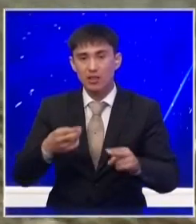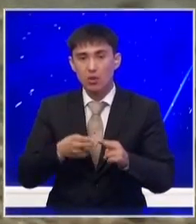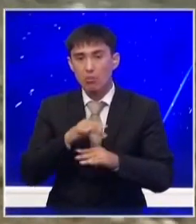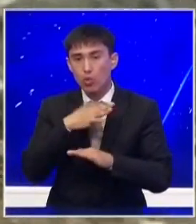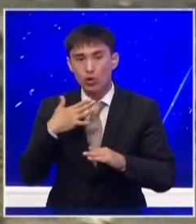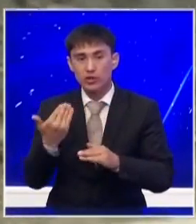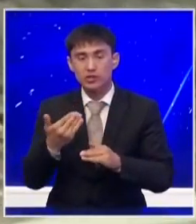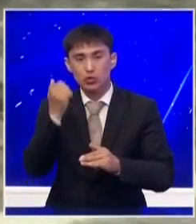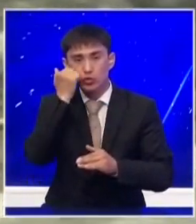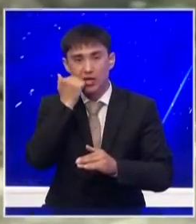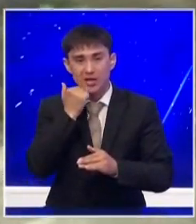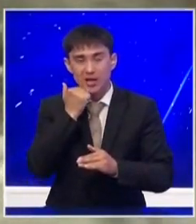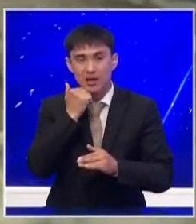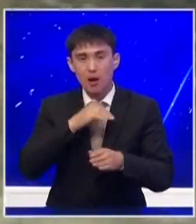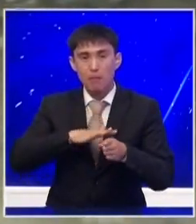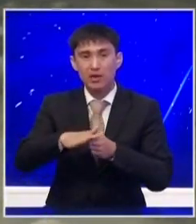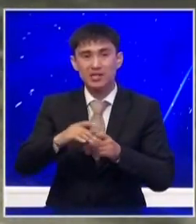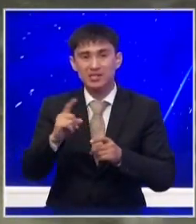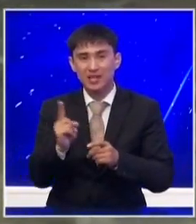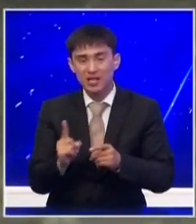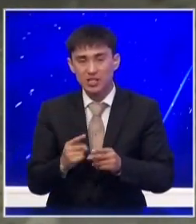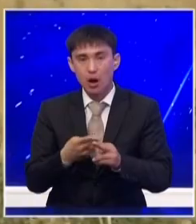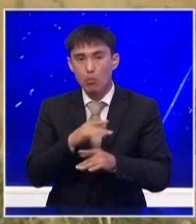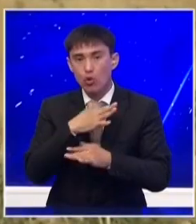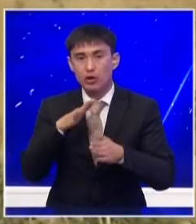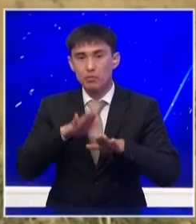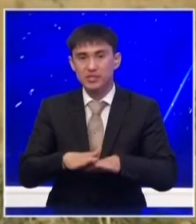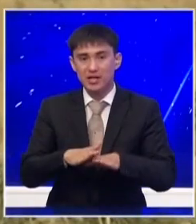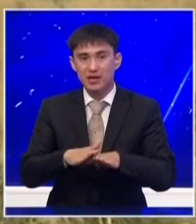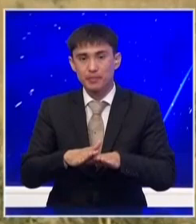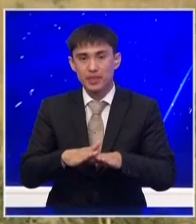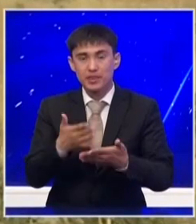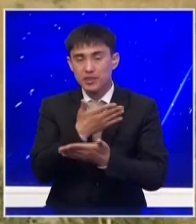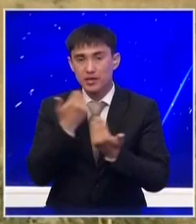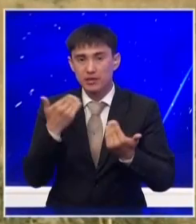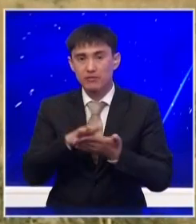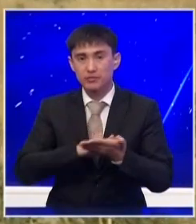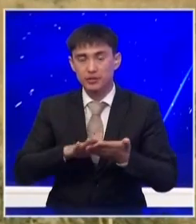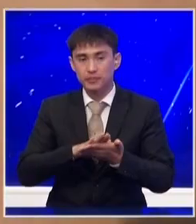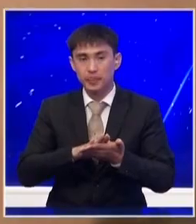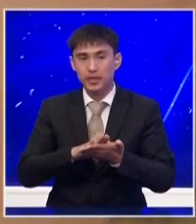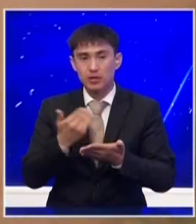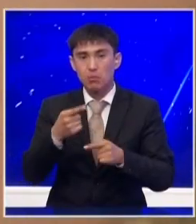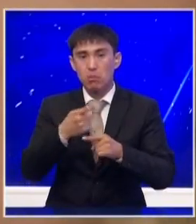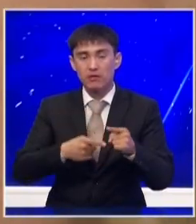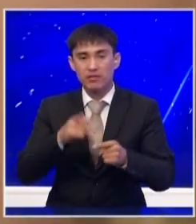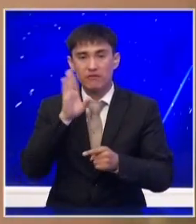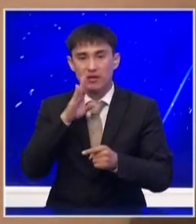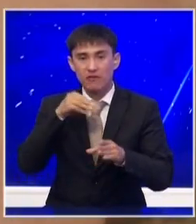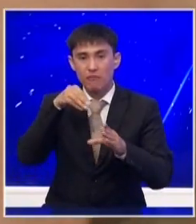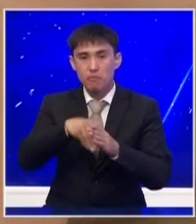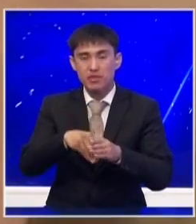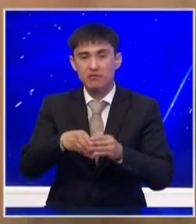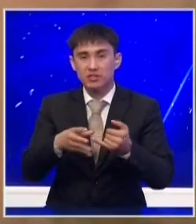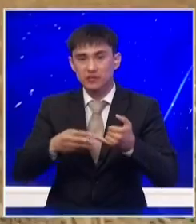Многие из них устарели, покрылись трещинами, а во многих местах их вовсе нет. Как итог, почти половина воды впитывается